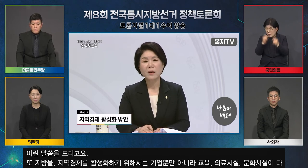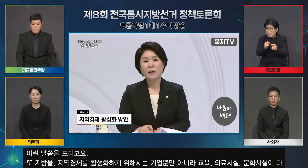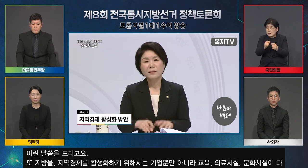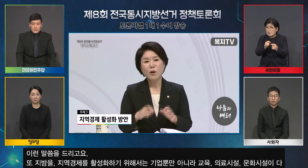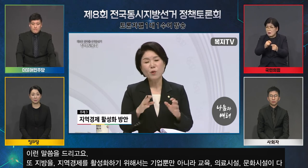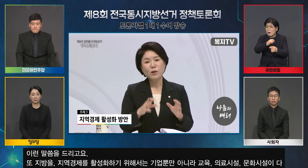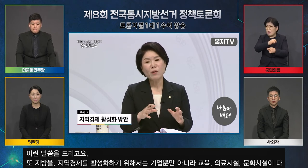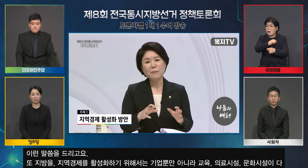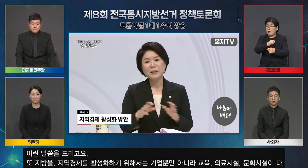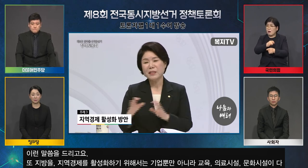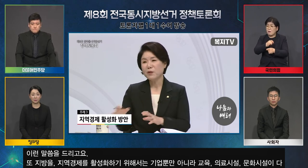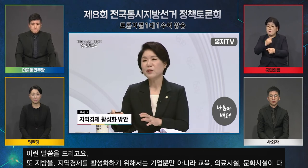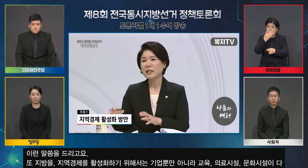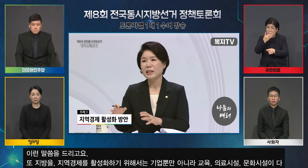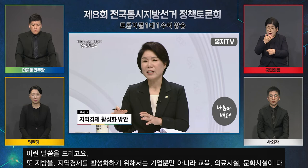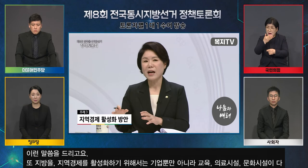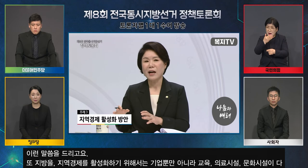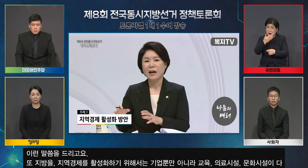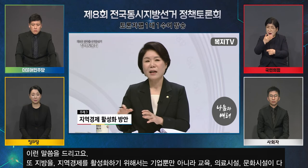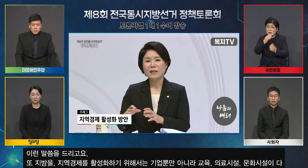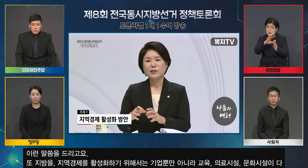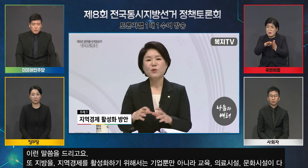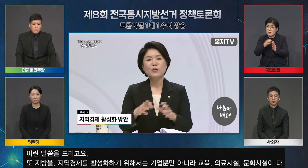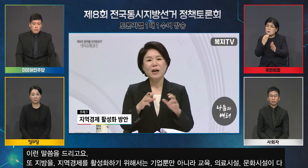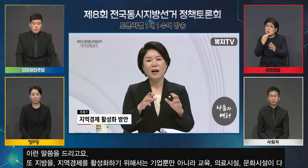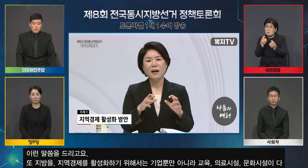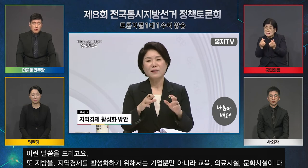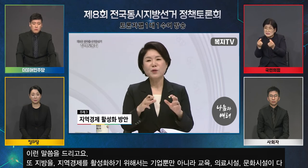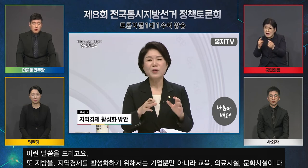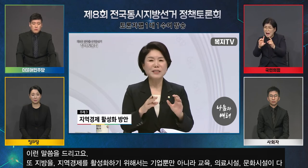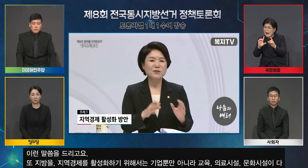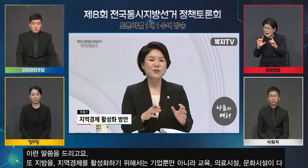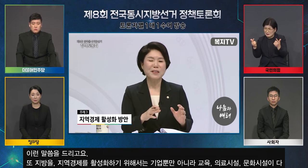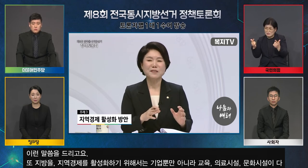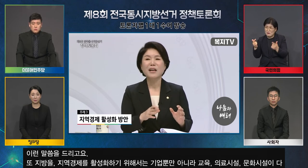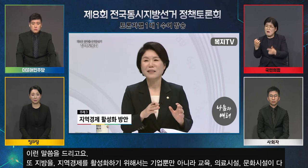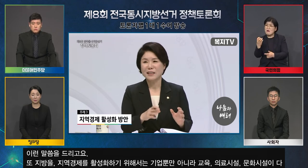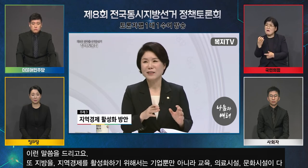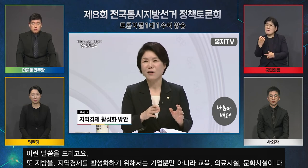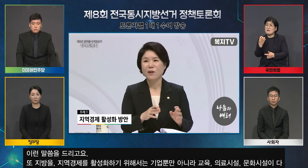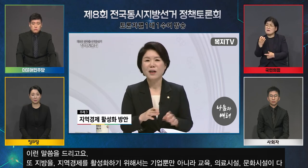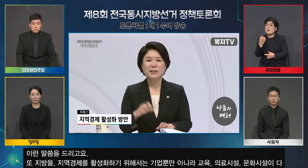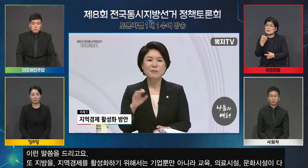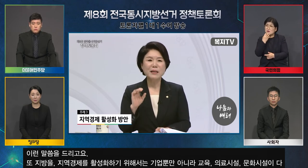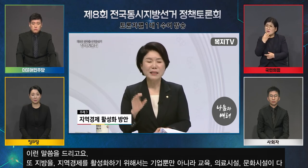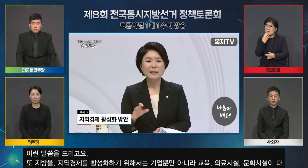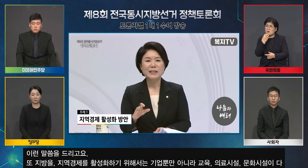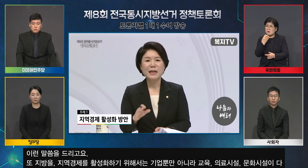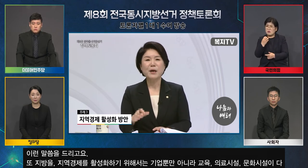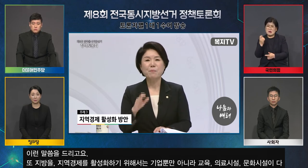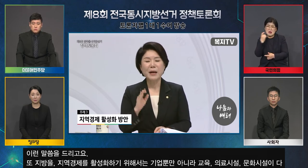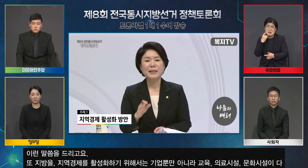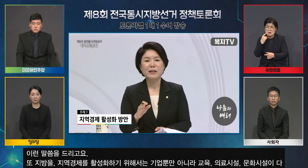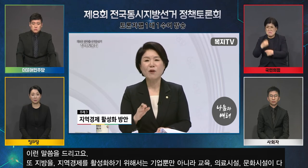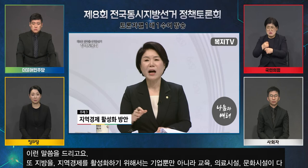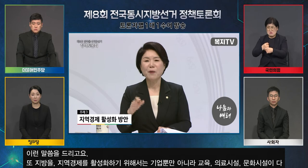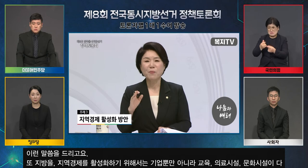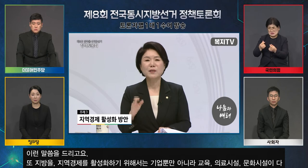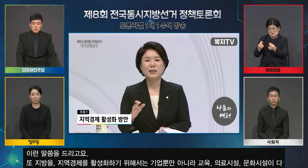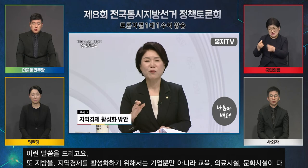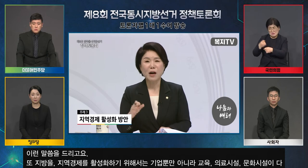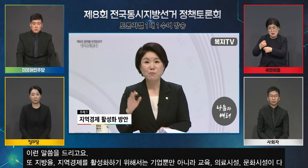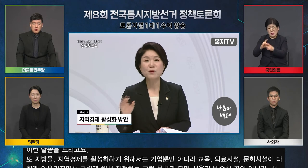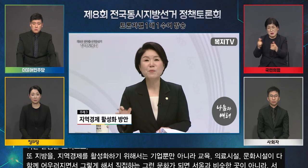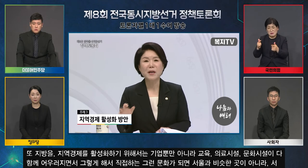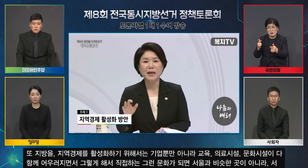되면 서울과 비슷한 곳이 아니라 서울의 짝퉁이 돼서는 안 되죠. 지방 자체의 맛과